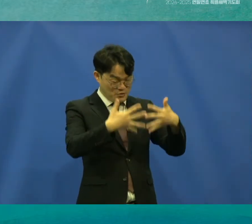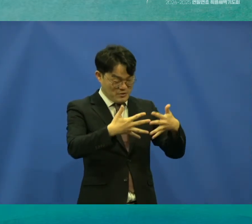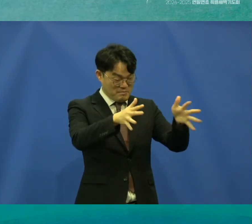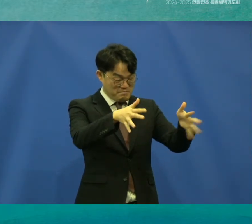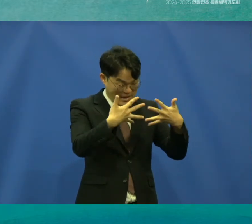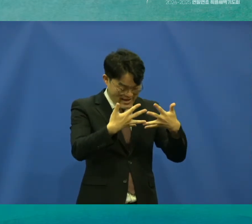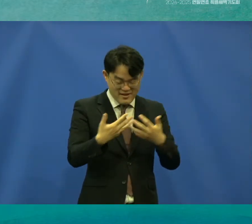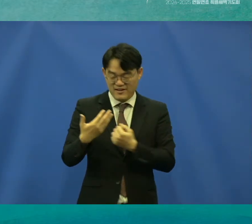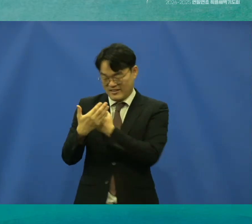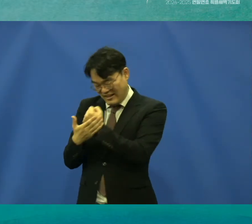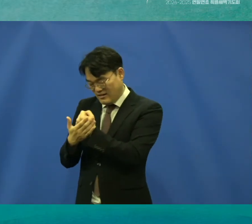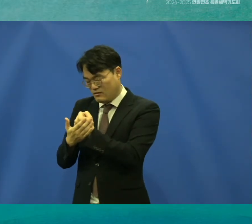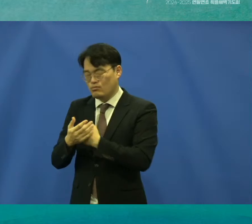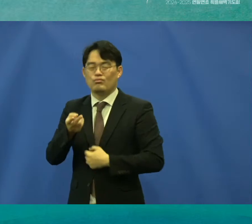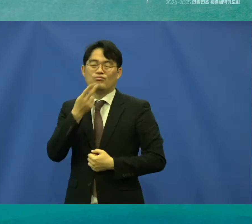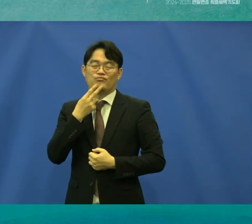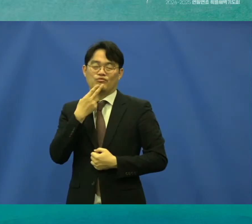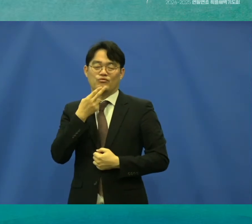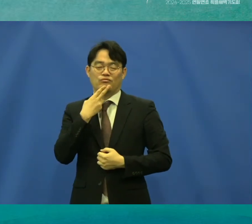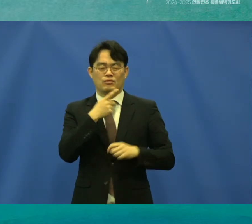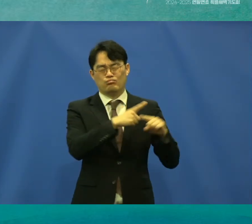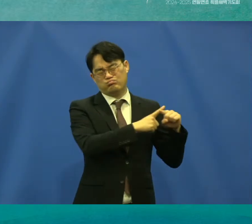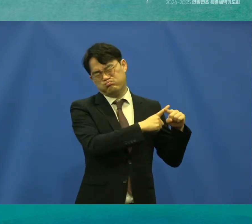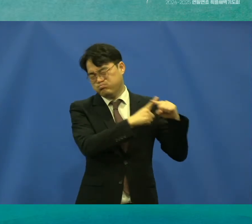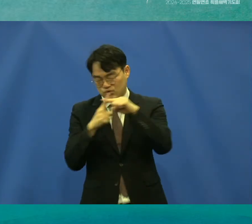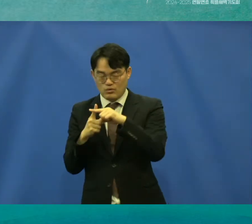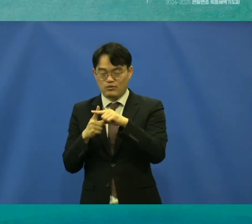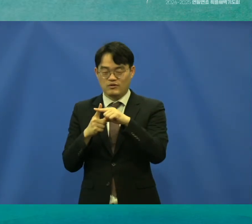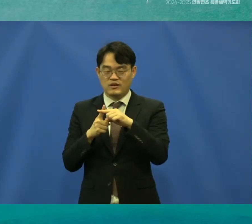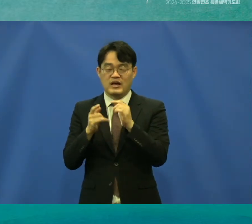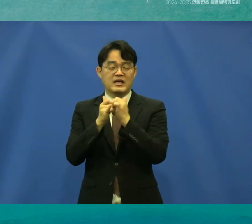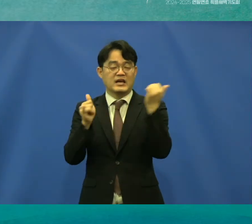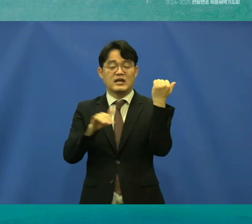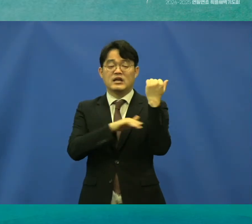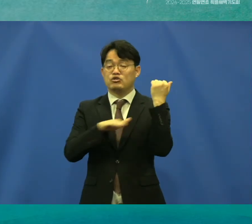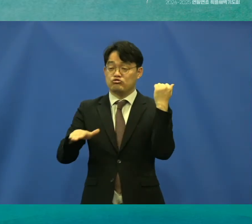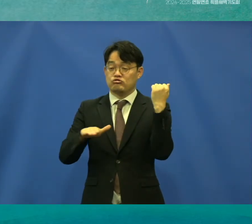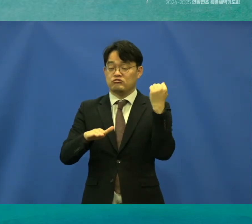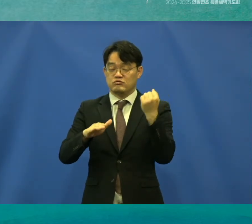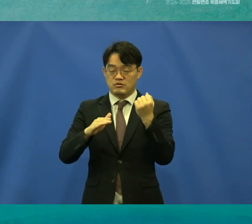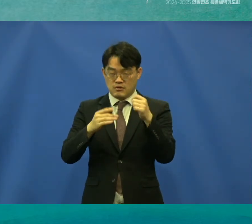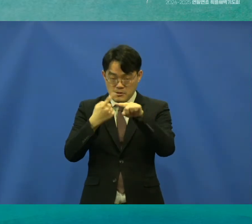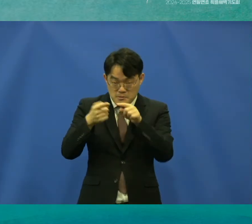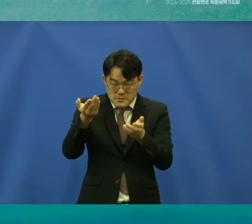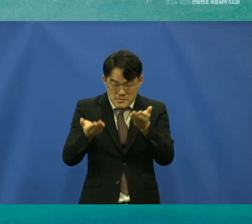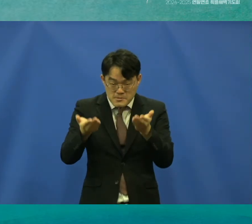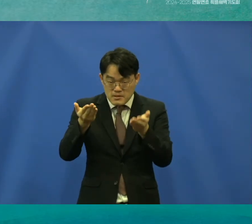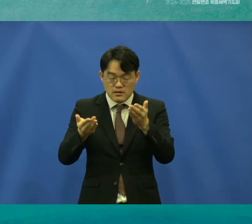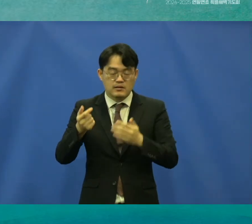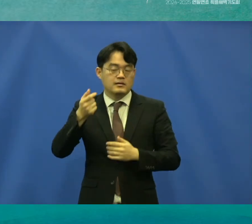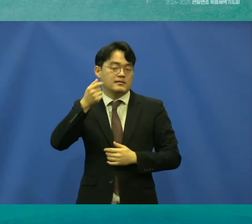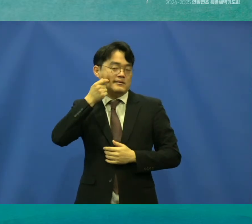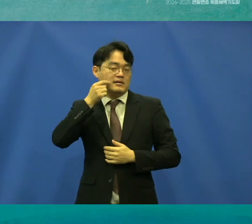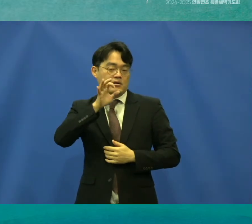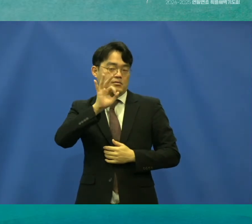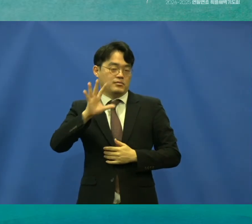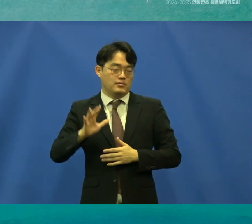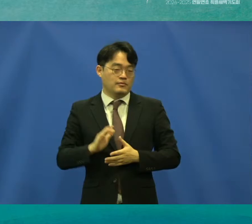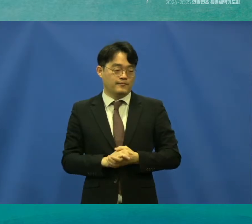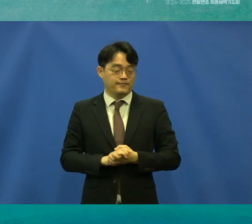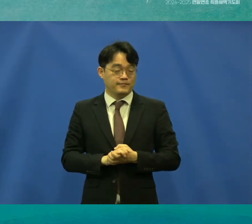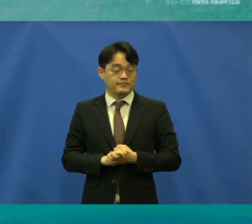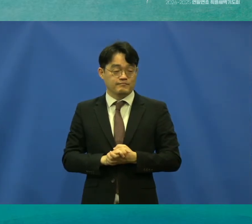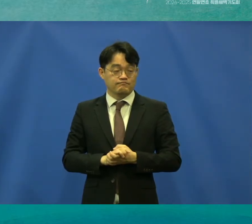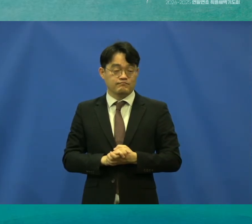인간의 어떤 기준으로 판단할 수가 없어요. 어느 정도 수준까지 은혜를 베푸시는가 그게 없어요. 측정 불가.